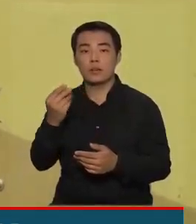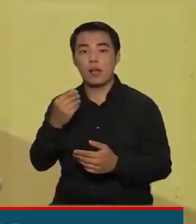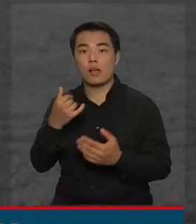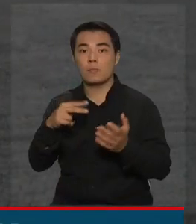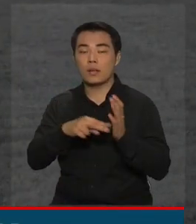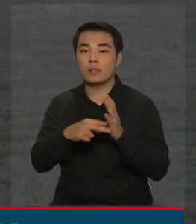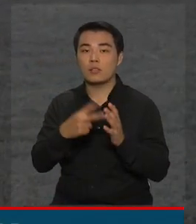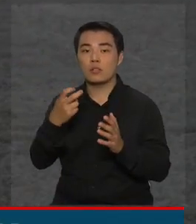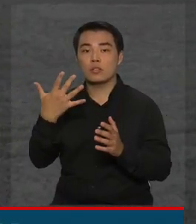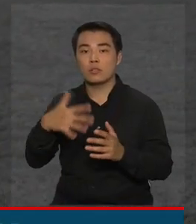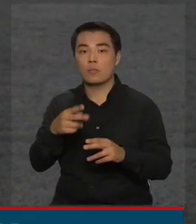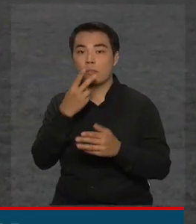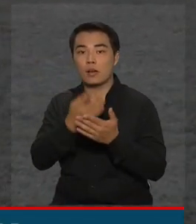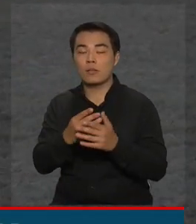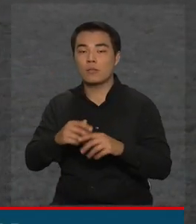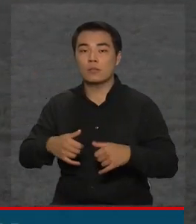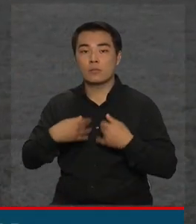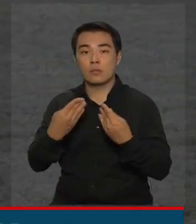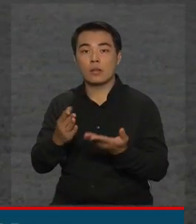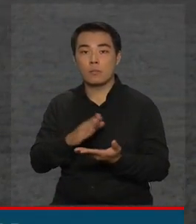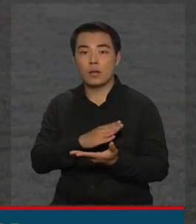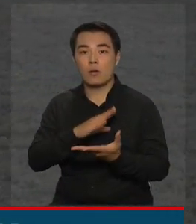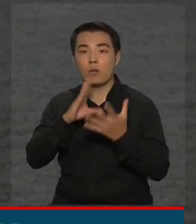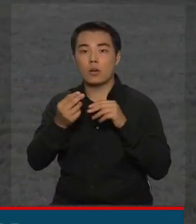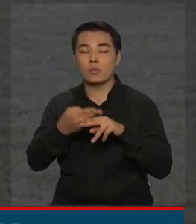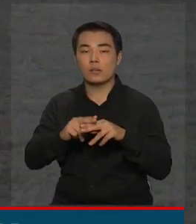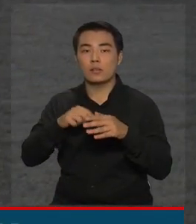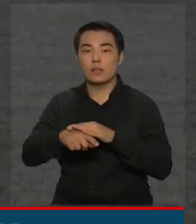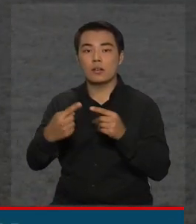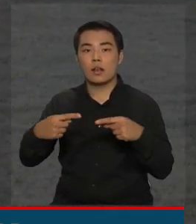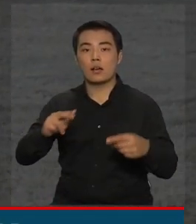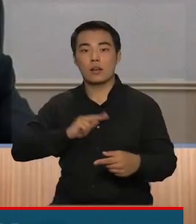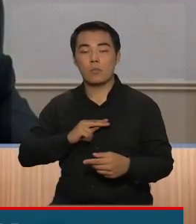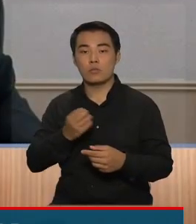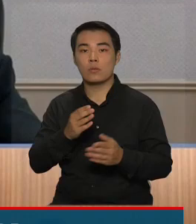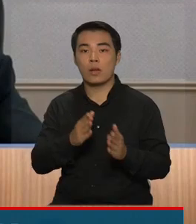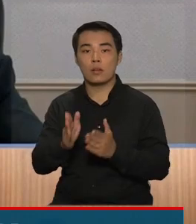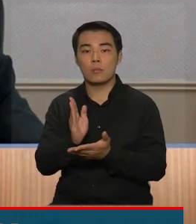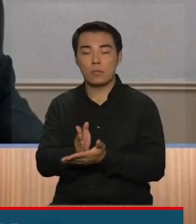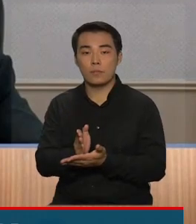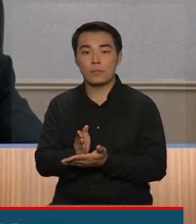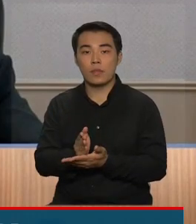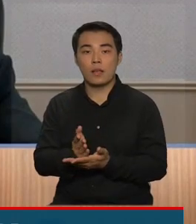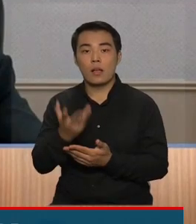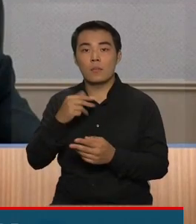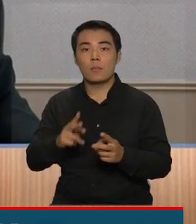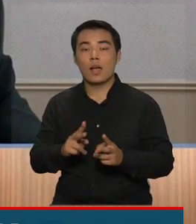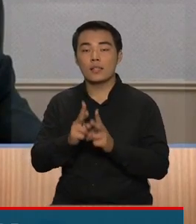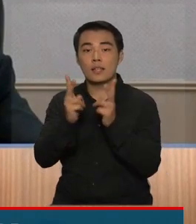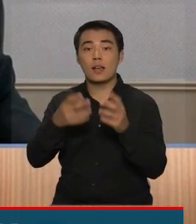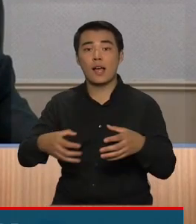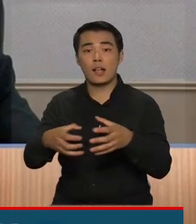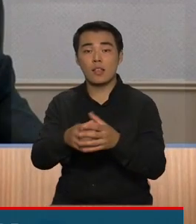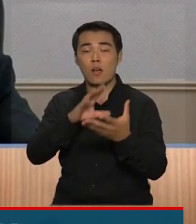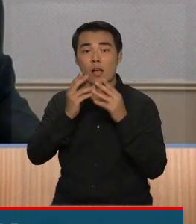250 теңгеден асырмай қамтуды тапсырды. Бұның сыртында бірсыпыра жұмыс тағы бар. Холдингом Байтерек. Байтерек холдингі